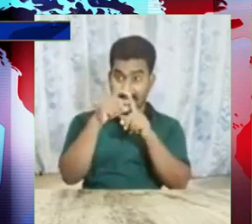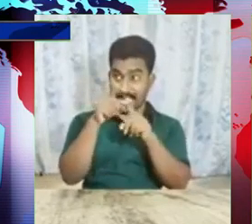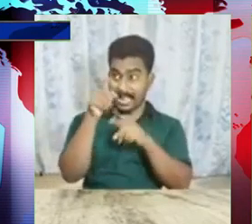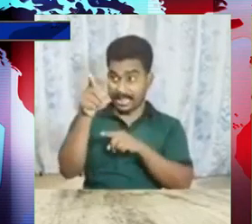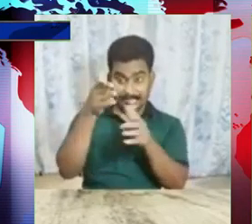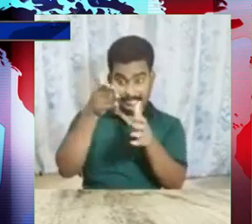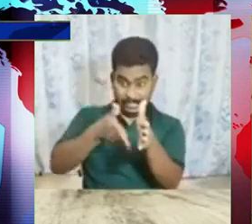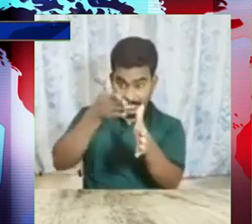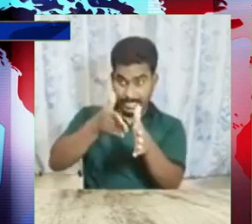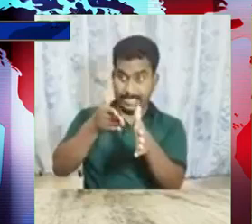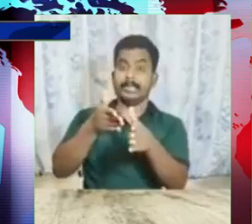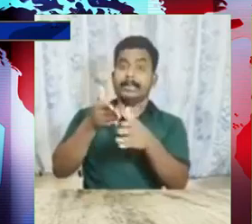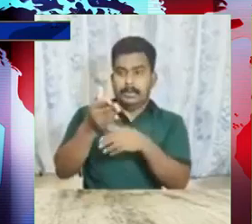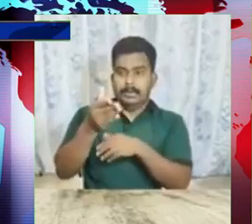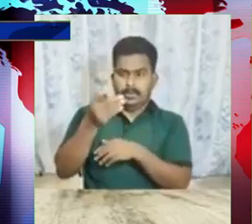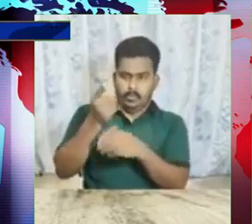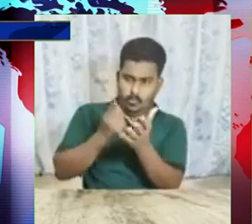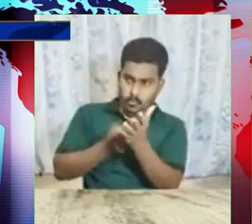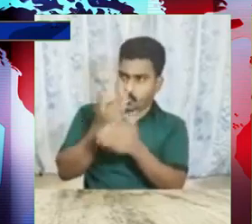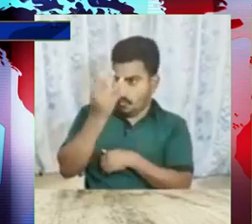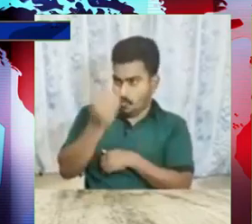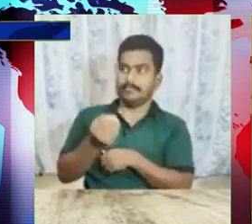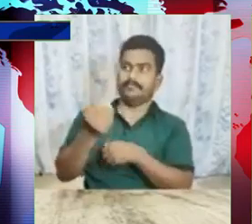നിശ്ചയിക്കപ്പെട്ട ഉദ്യോഗസ്ഥർ മാത്രമേ പാടുള്ളൂ.